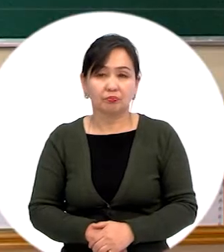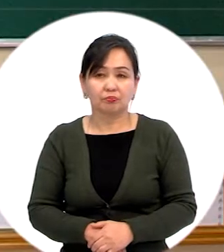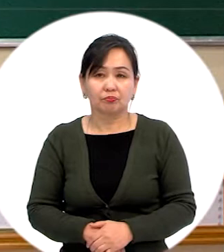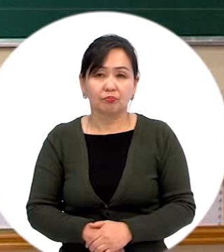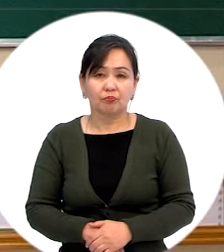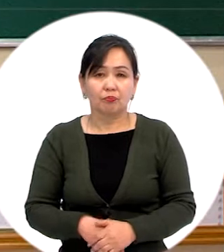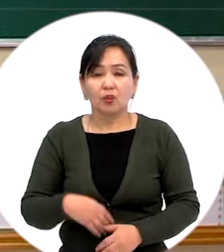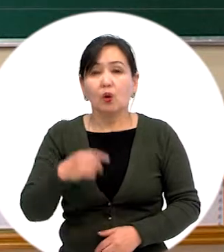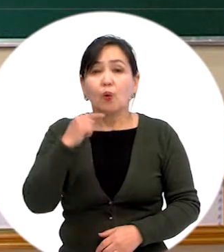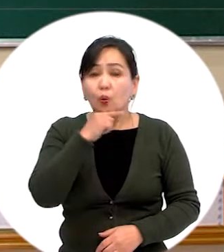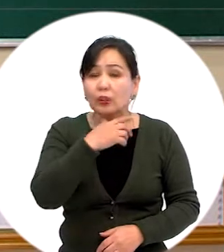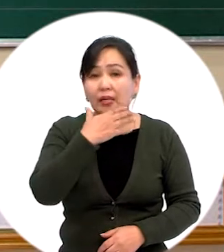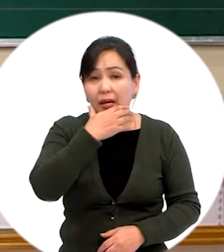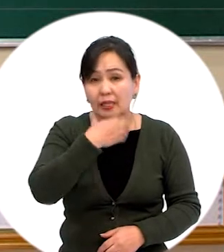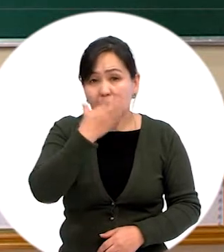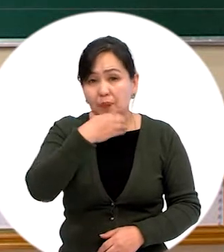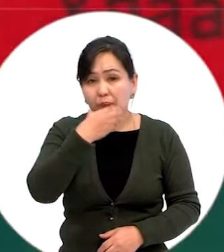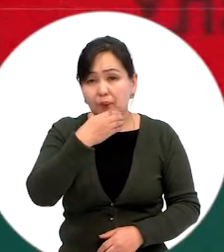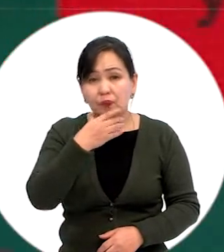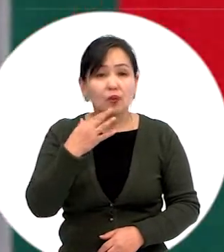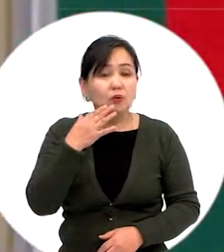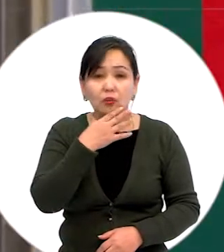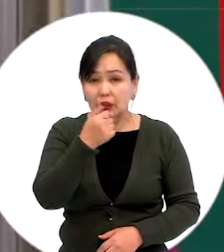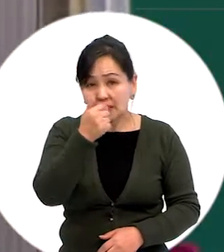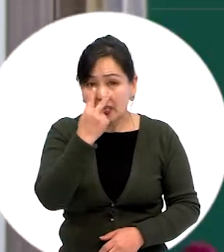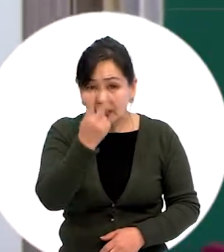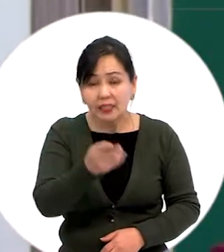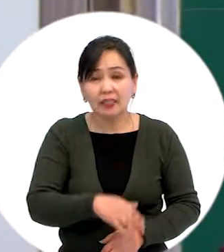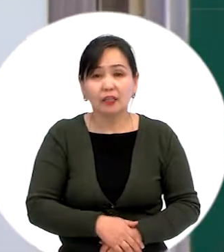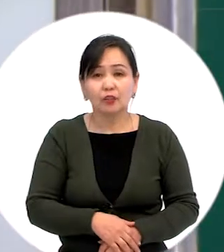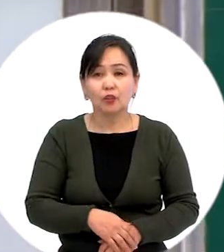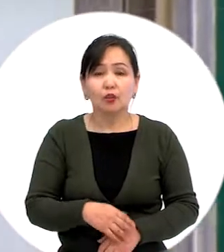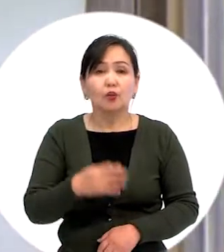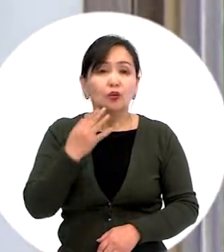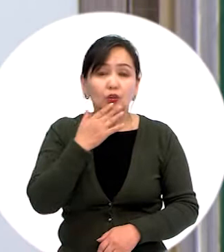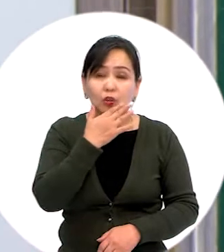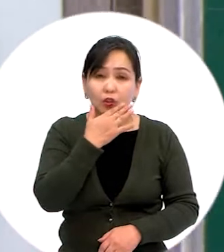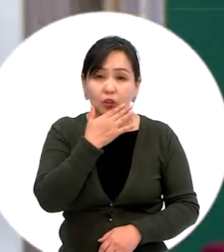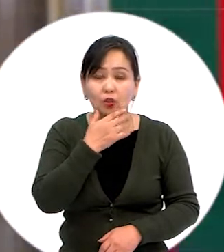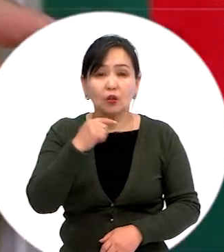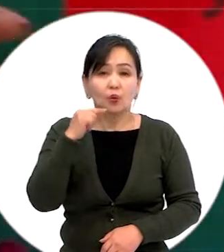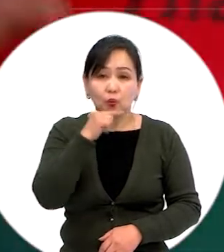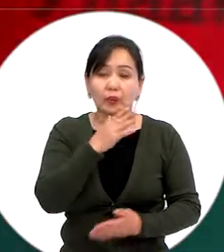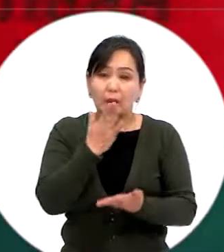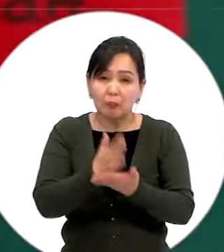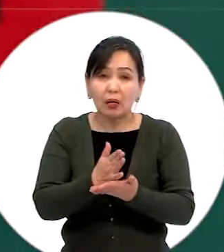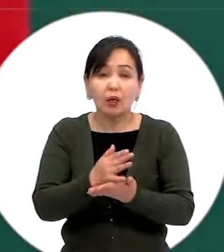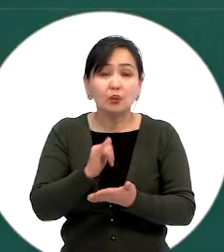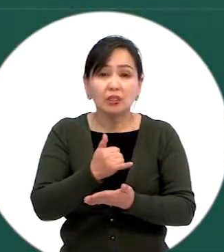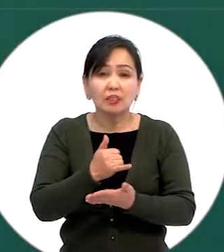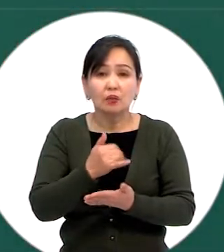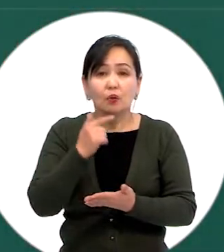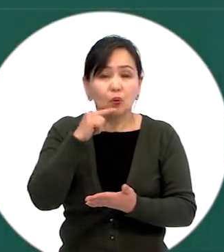За, харин улаан алим маань өнгийн ажиглая. За, өнгөрөө улаан болж байгаа